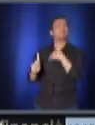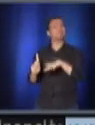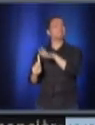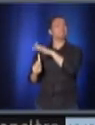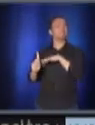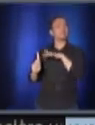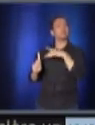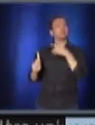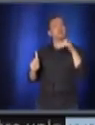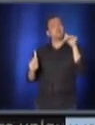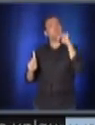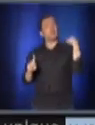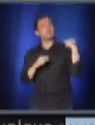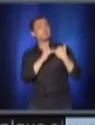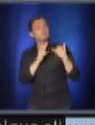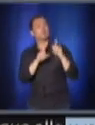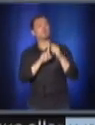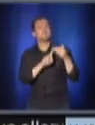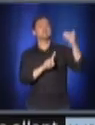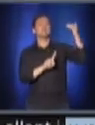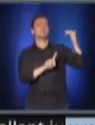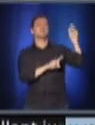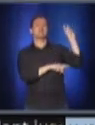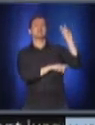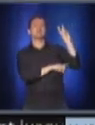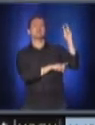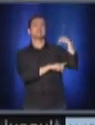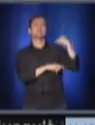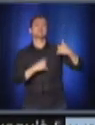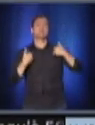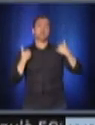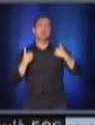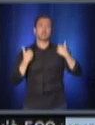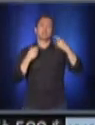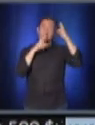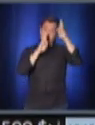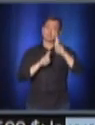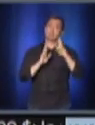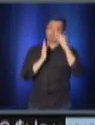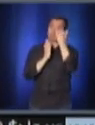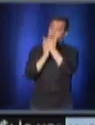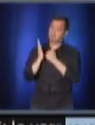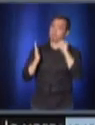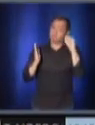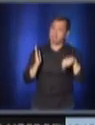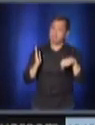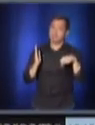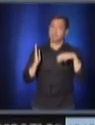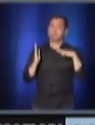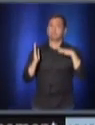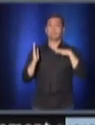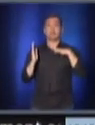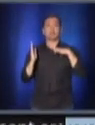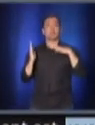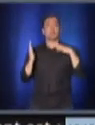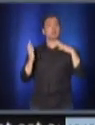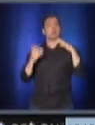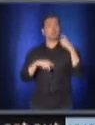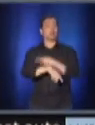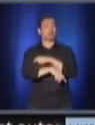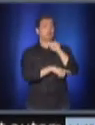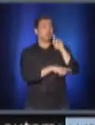dit vendredi que la plupart respectaient les mesures. Il y a certains de vos collègues qui disent, écoutez, de façon générale, les jeunes ont bien compris le